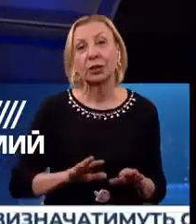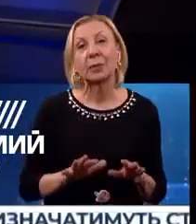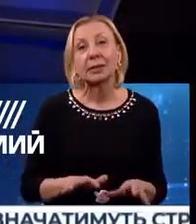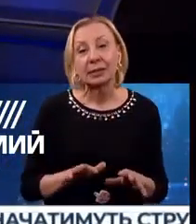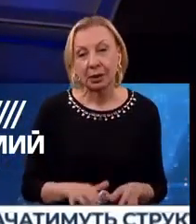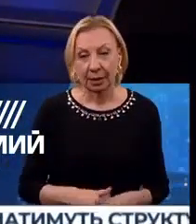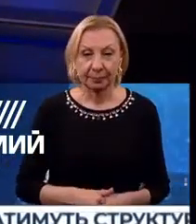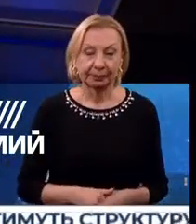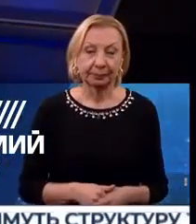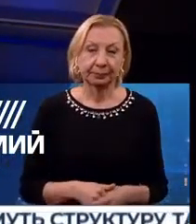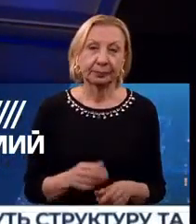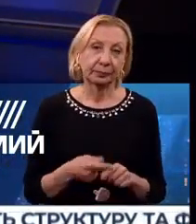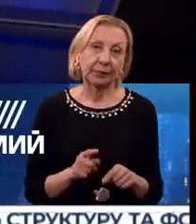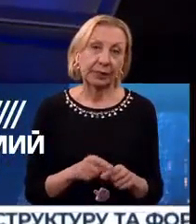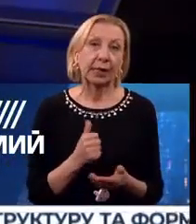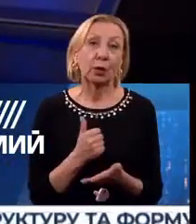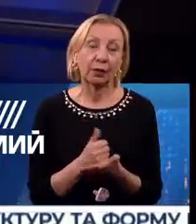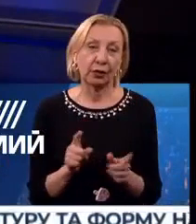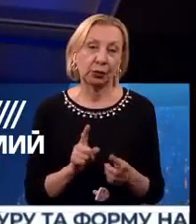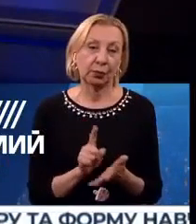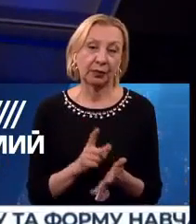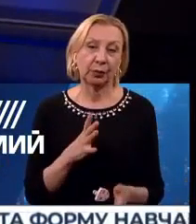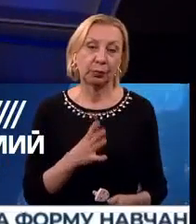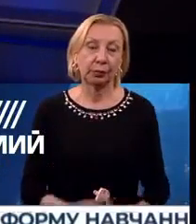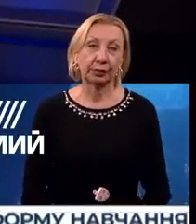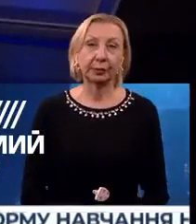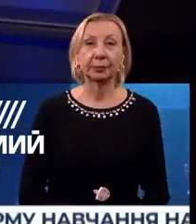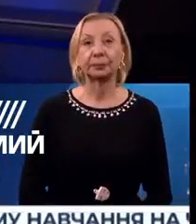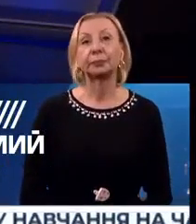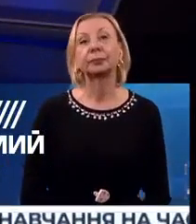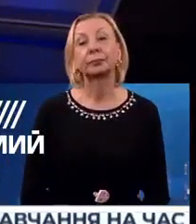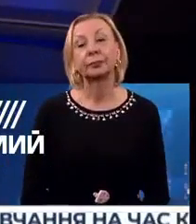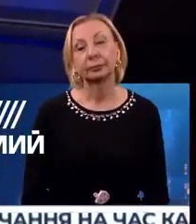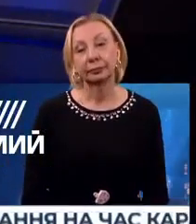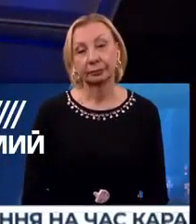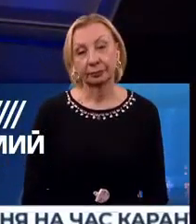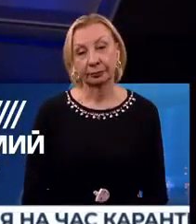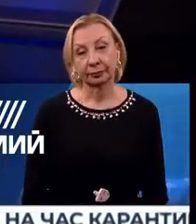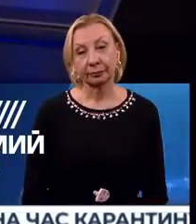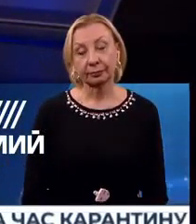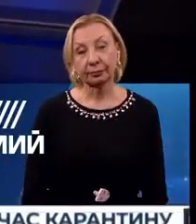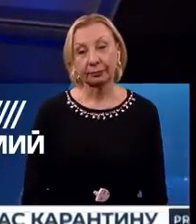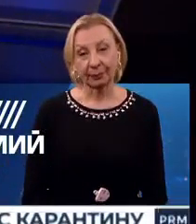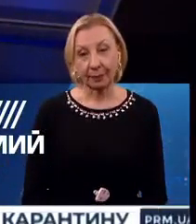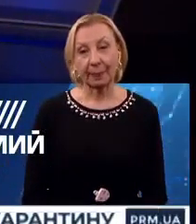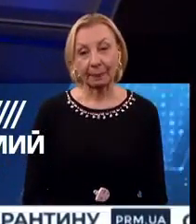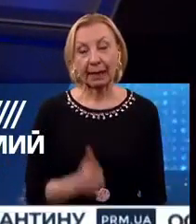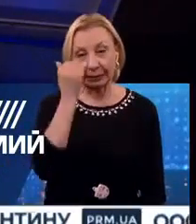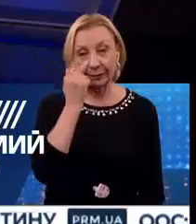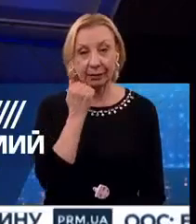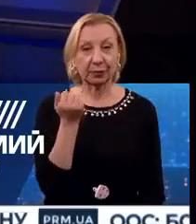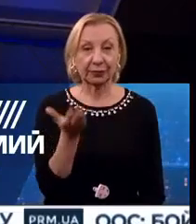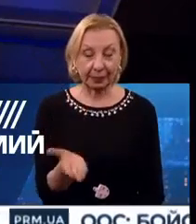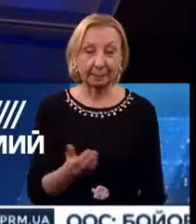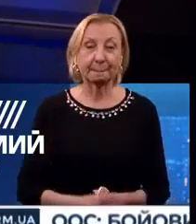для наших людей. Це головне, що повинно сьогодні бути. Дякую вам, пане Олег. Ну, завжди бракує часу, але ми знову зустрінемося,